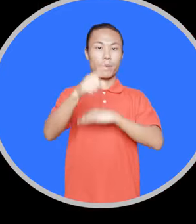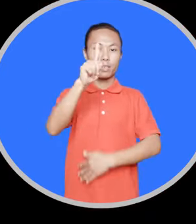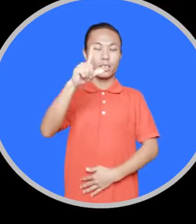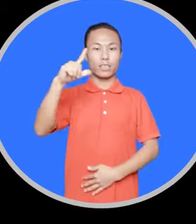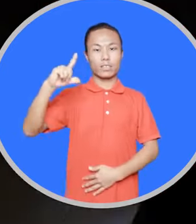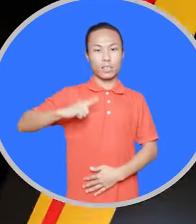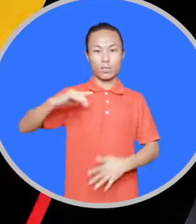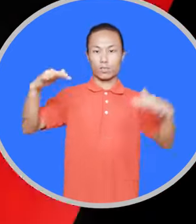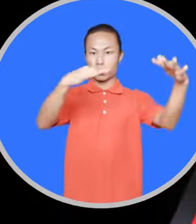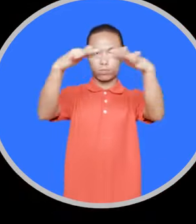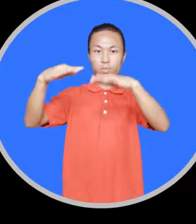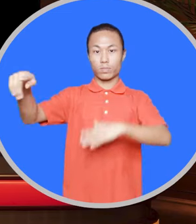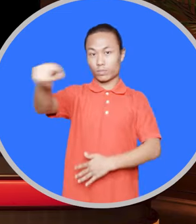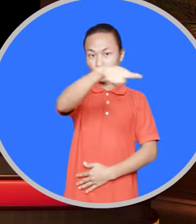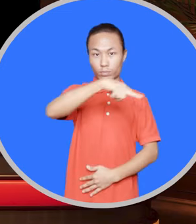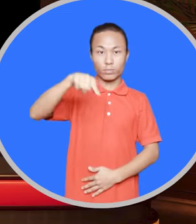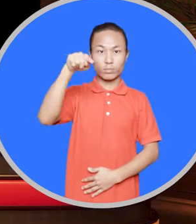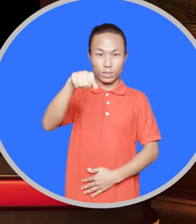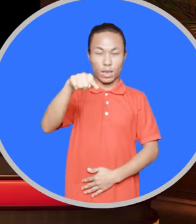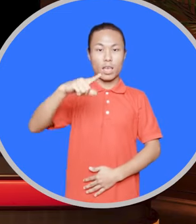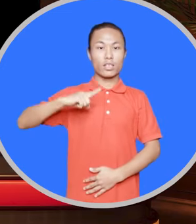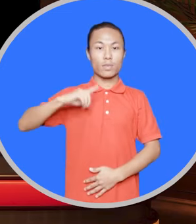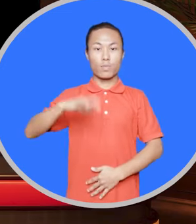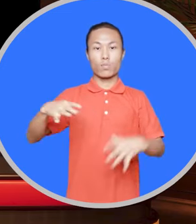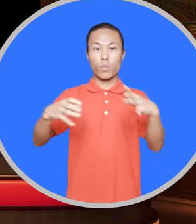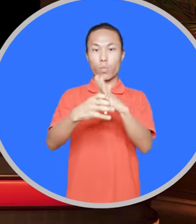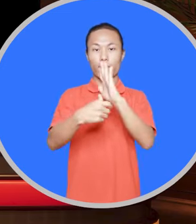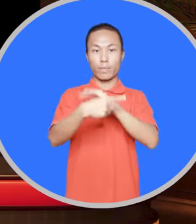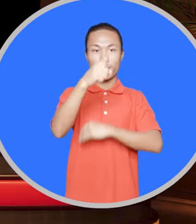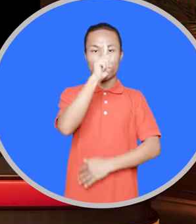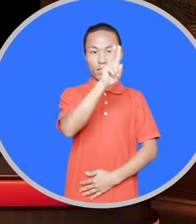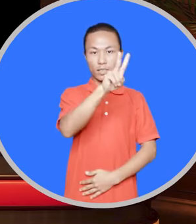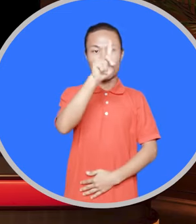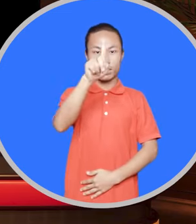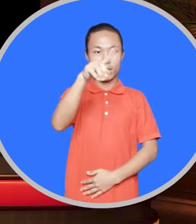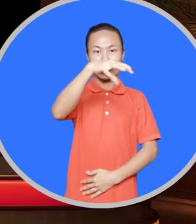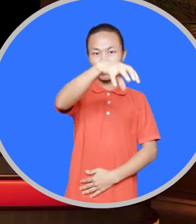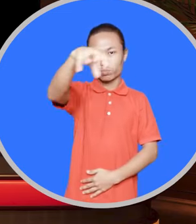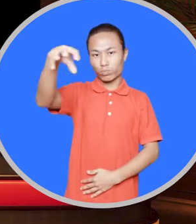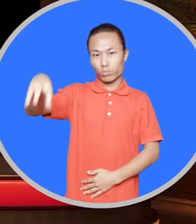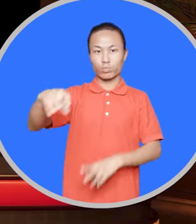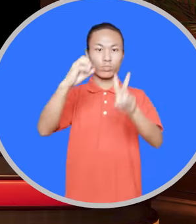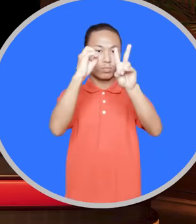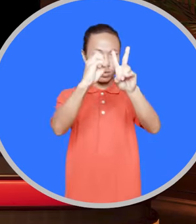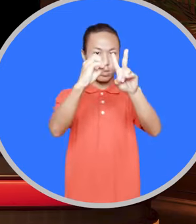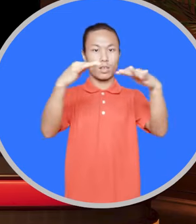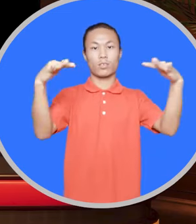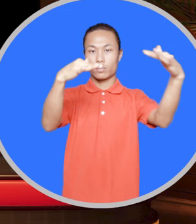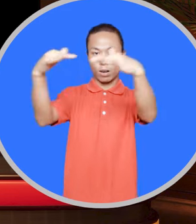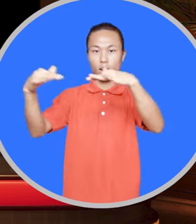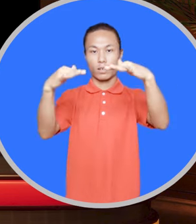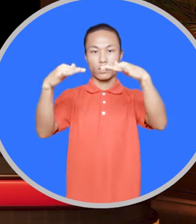တယ်။အကြံဖတ်စစ်ကောင်စီရဲ့အမှတ်27ကာကွယ်ရေးပစ္စည်းစက်ရုံမှာရှိတဲ့စစ်စင်ရေးပြ